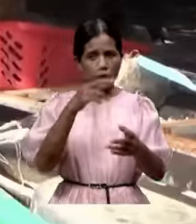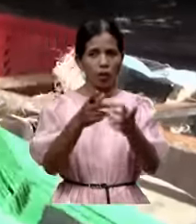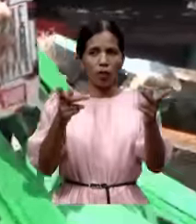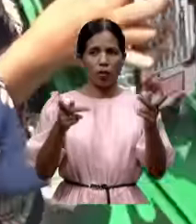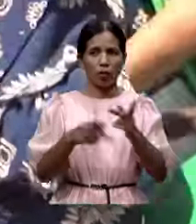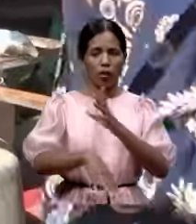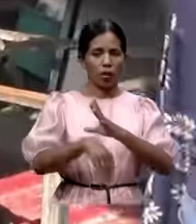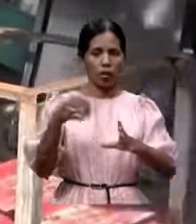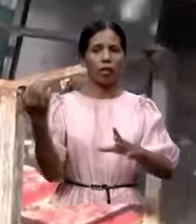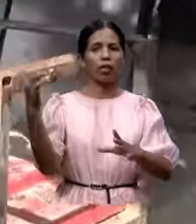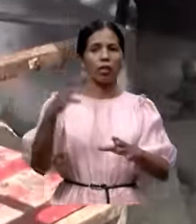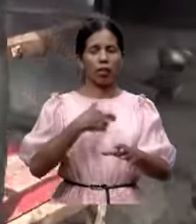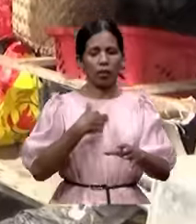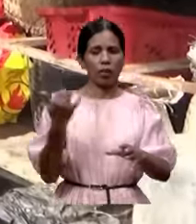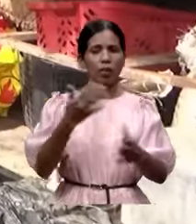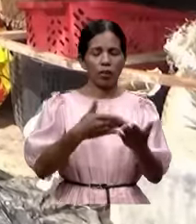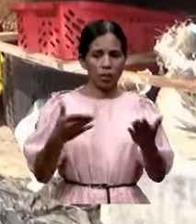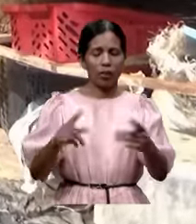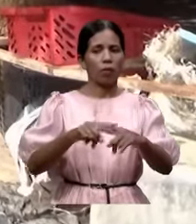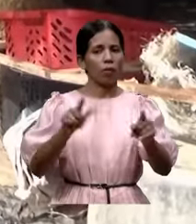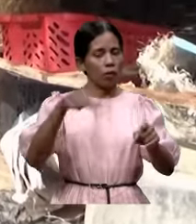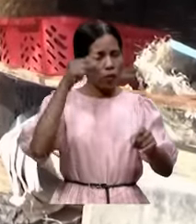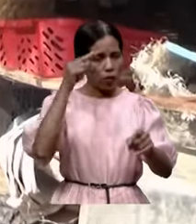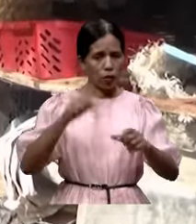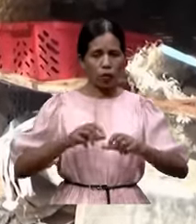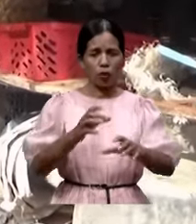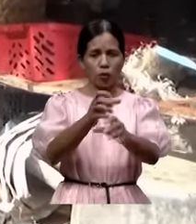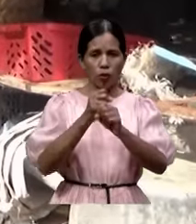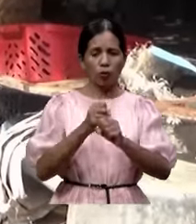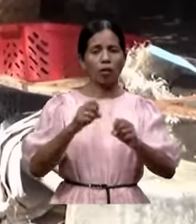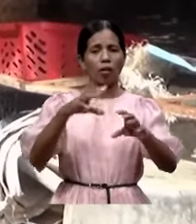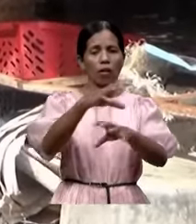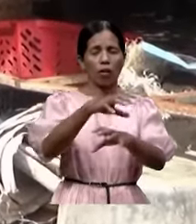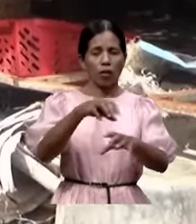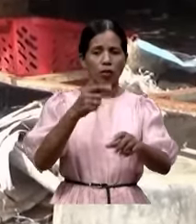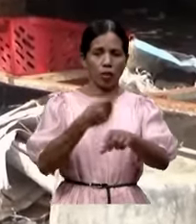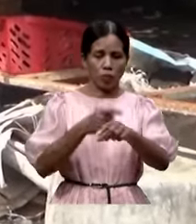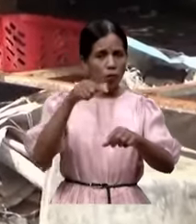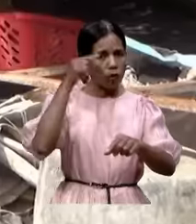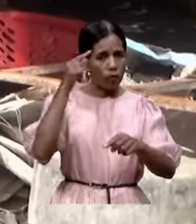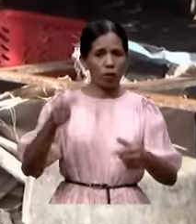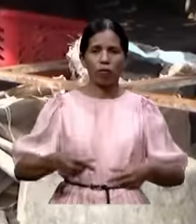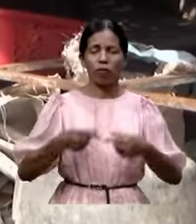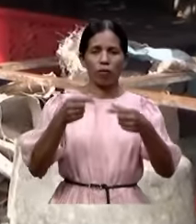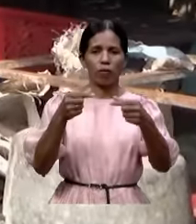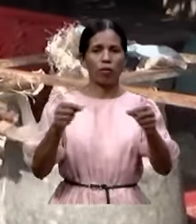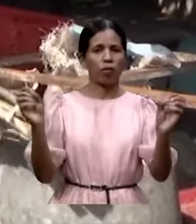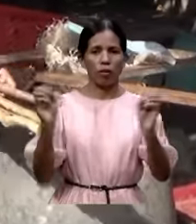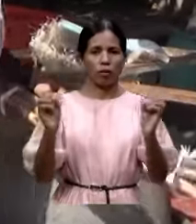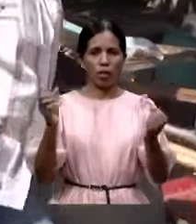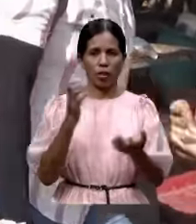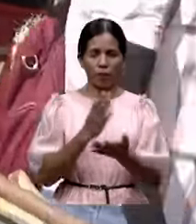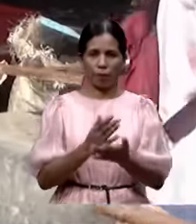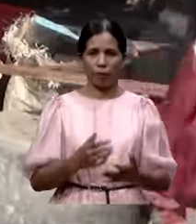no hasai rasik sirne sasan mebe governo kontinua sobu umah hirak ne tambah konsidera tempu nebe governo fo terminal. Kita kolaborasi tak benar